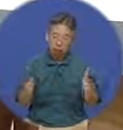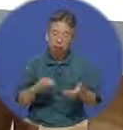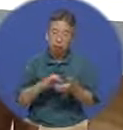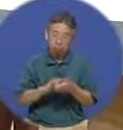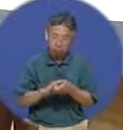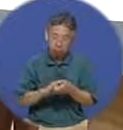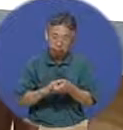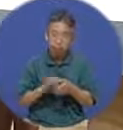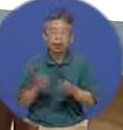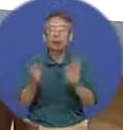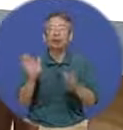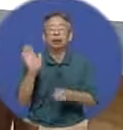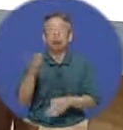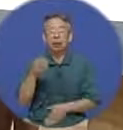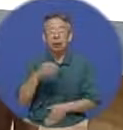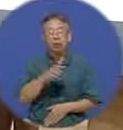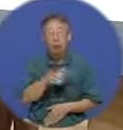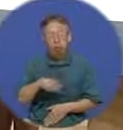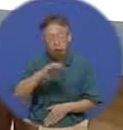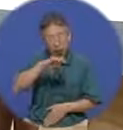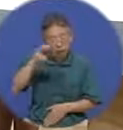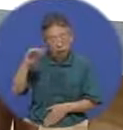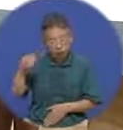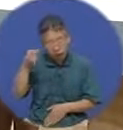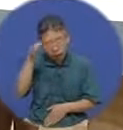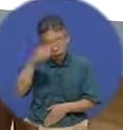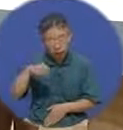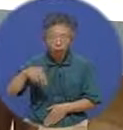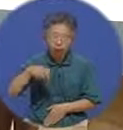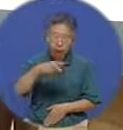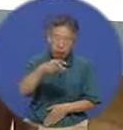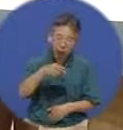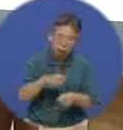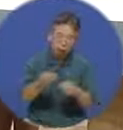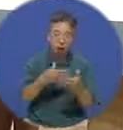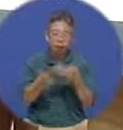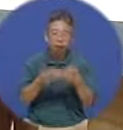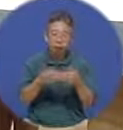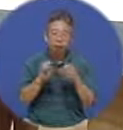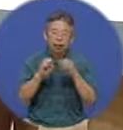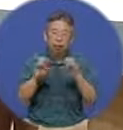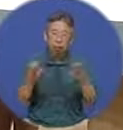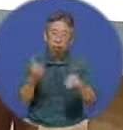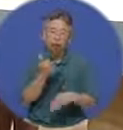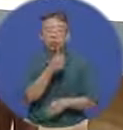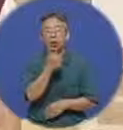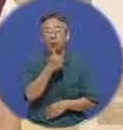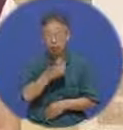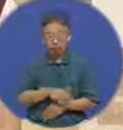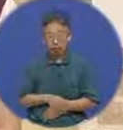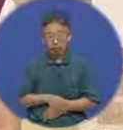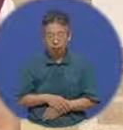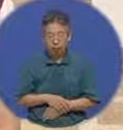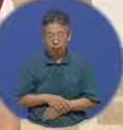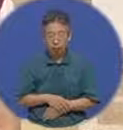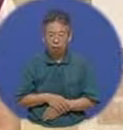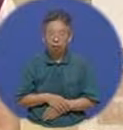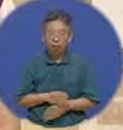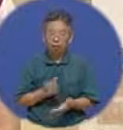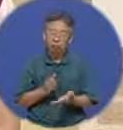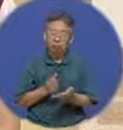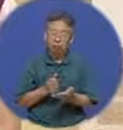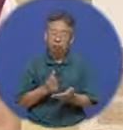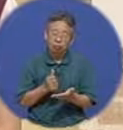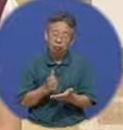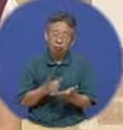催されています熊野三山散策特別体験キャンペーンをご紹介しましょう。 このキャンペーンは世界遺産登録5周年を